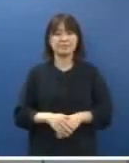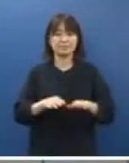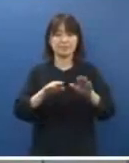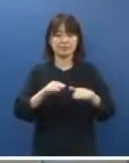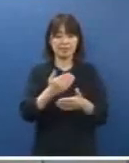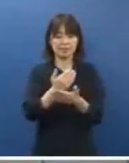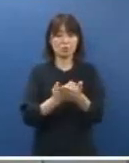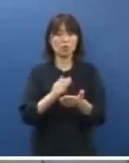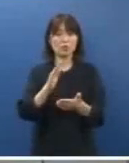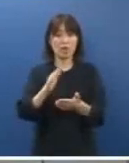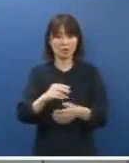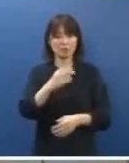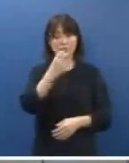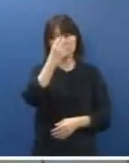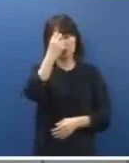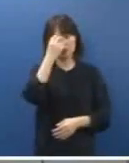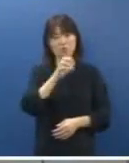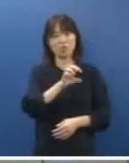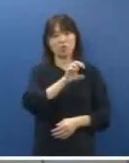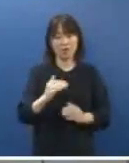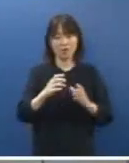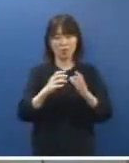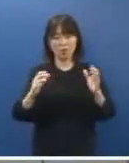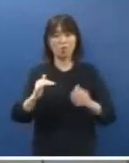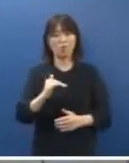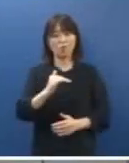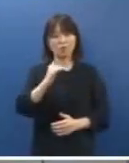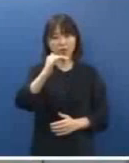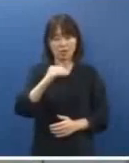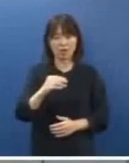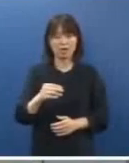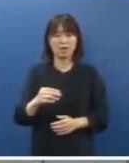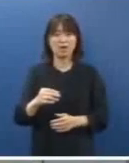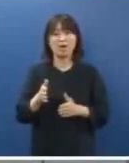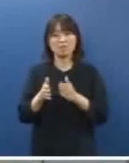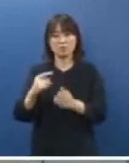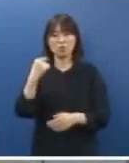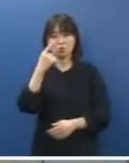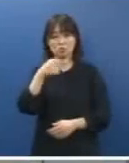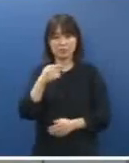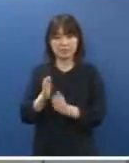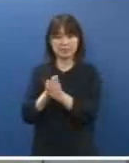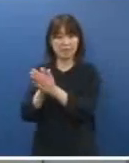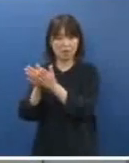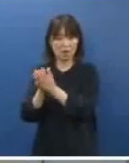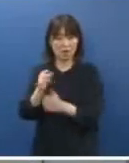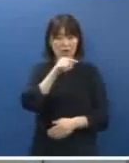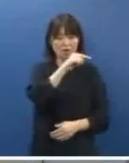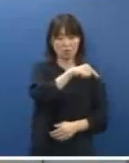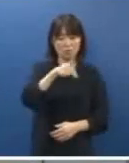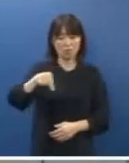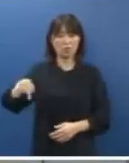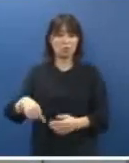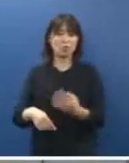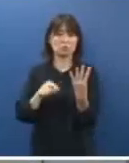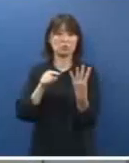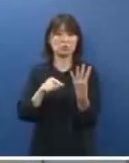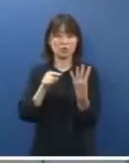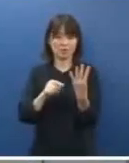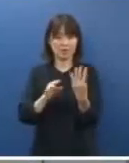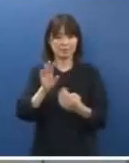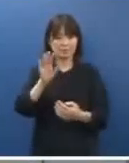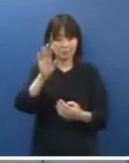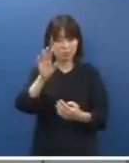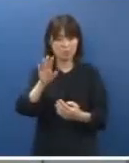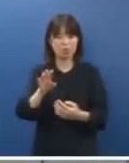ている淀江、大高、水尾口、稲和、この4店舗については、1月をもって閉店をする